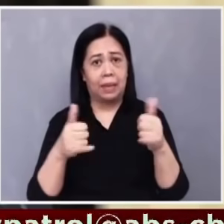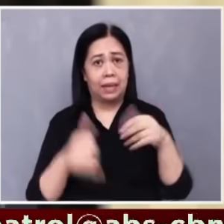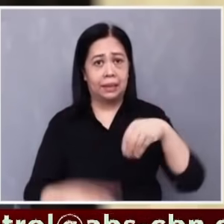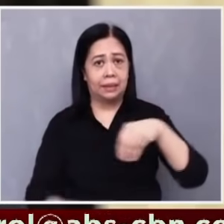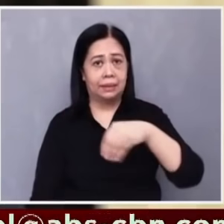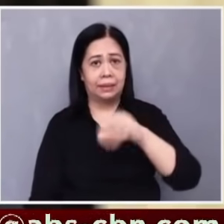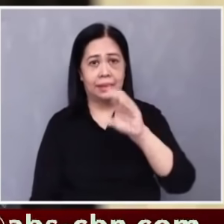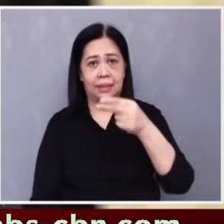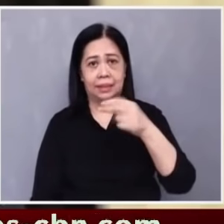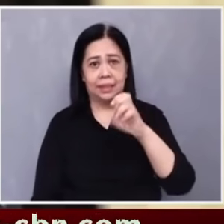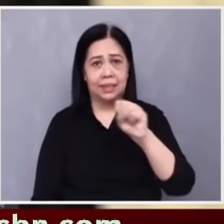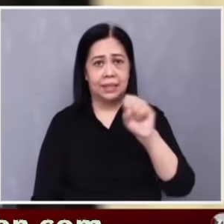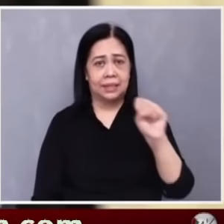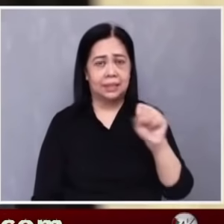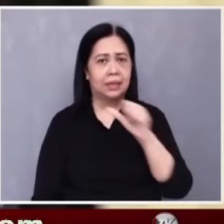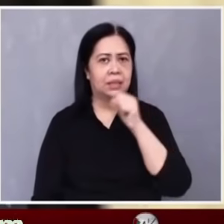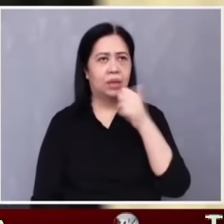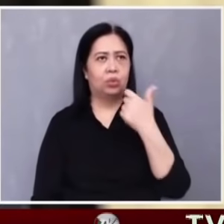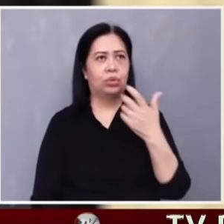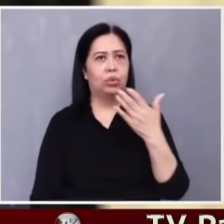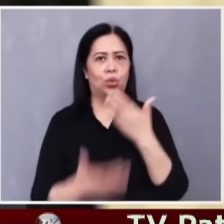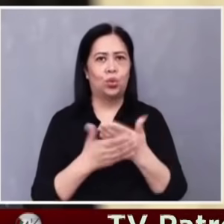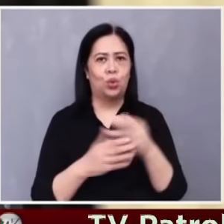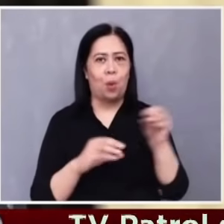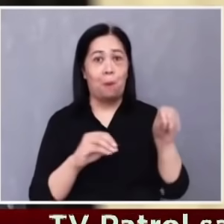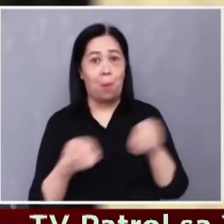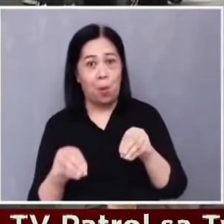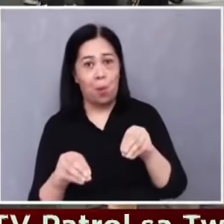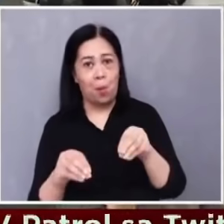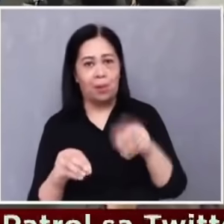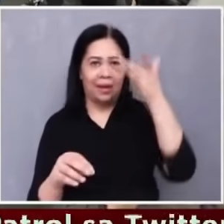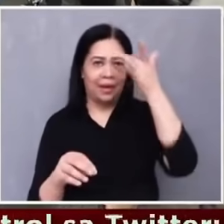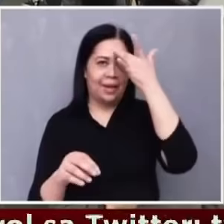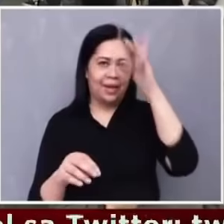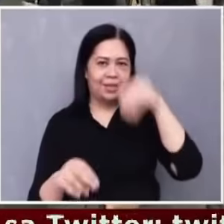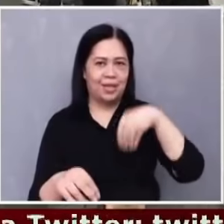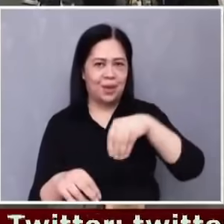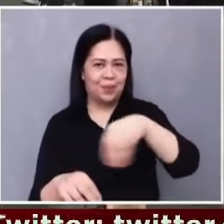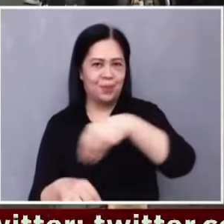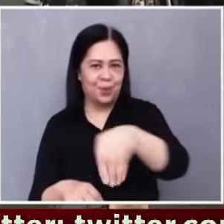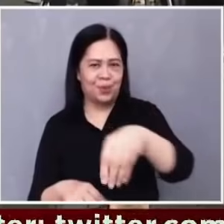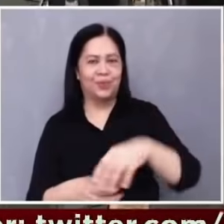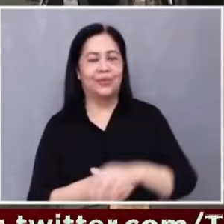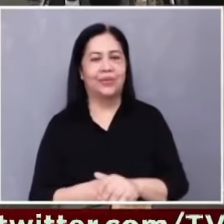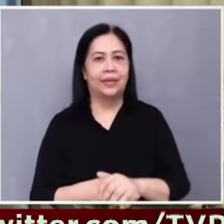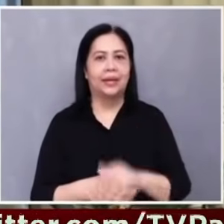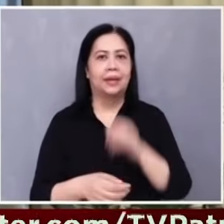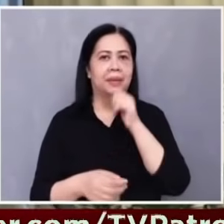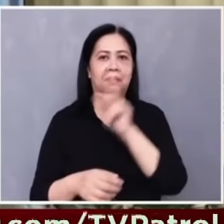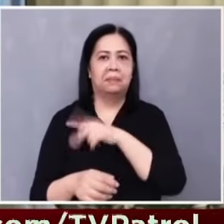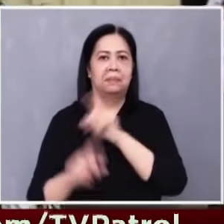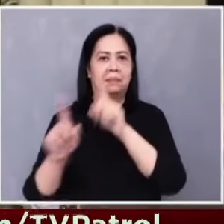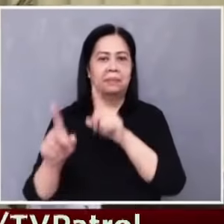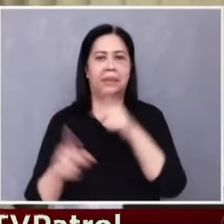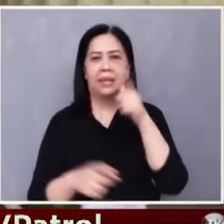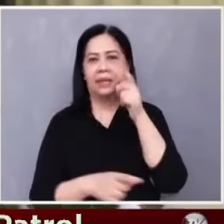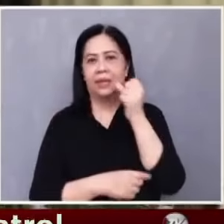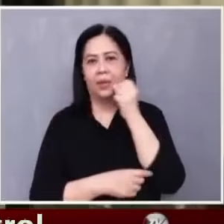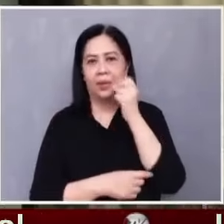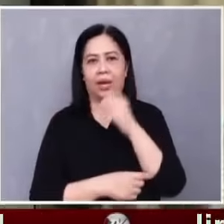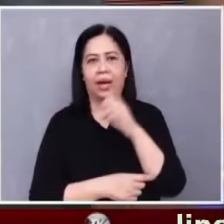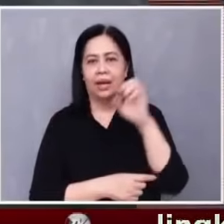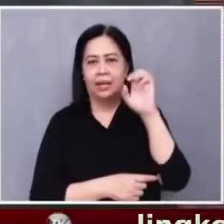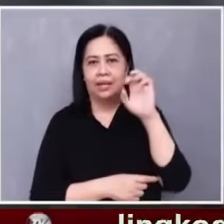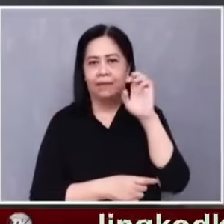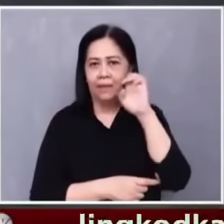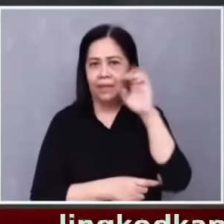eh hindi lang po good move, kundi excellent move. Hindi naman personal na nakadalo sina Salonga at Reyes, pero pakiramdam